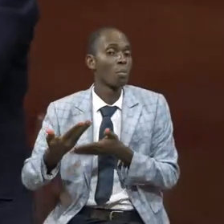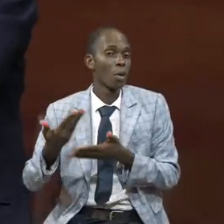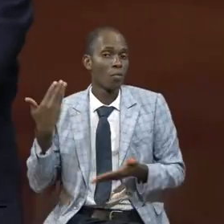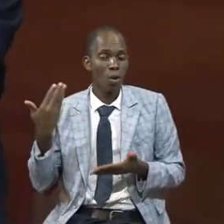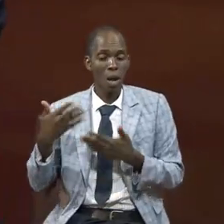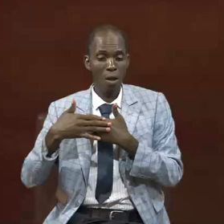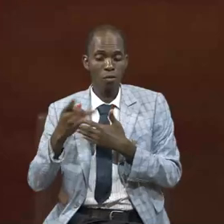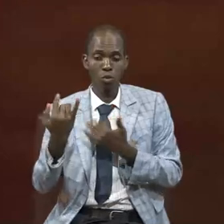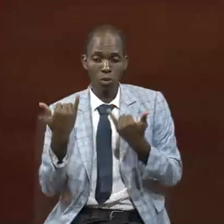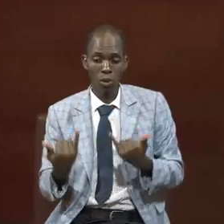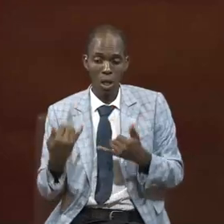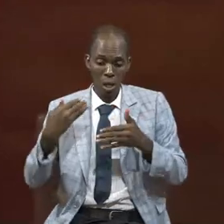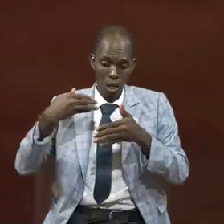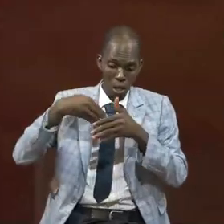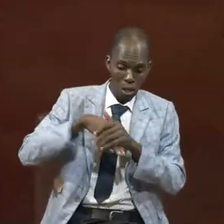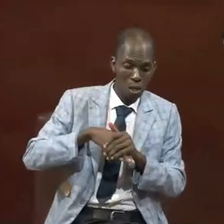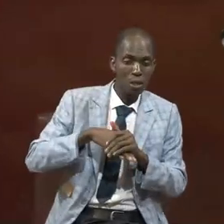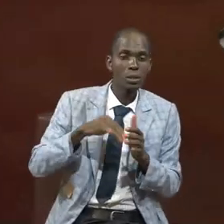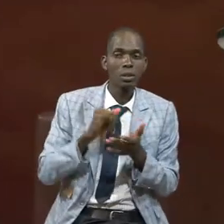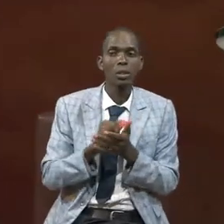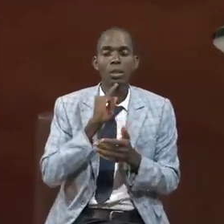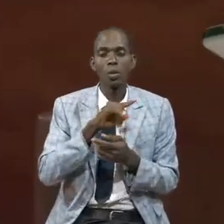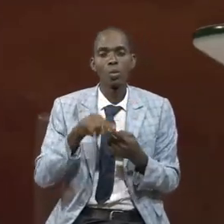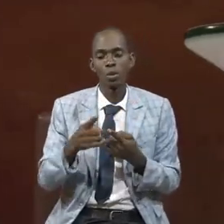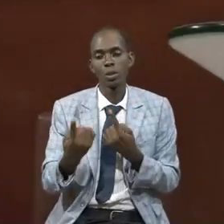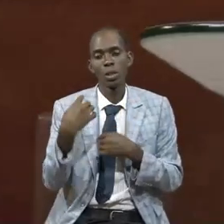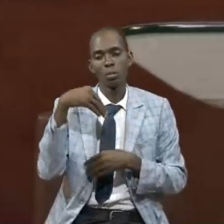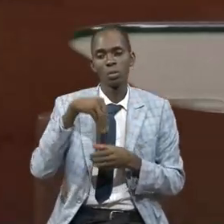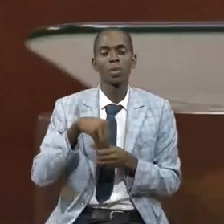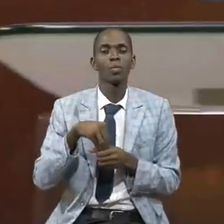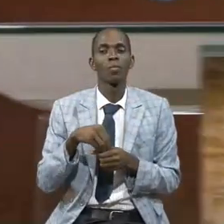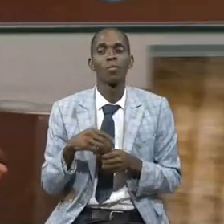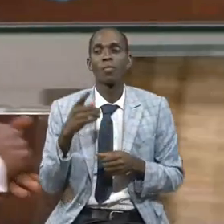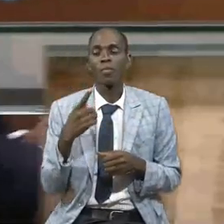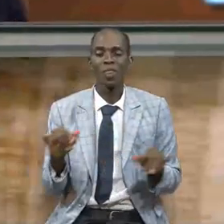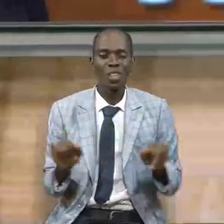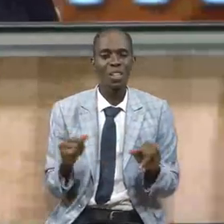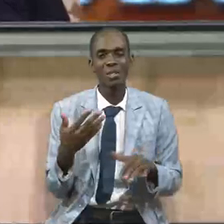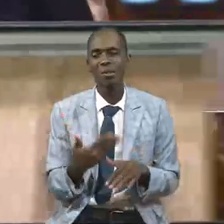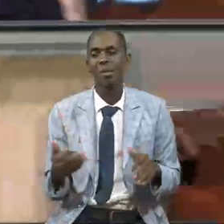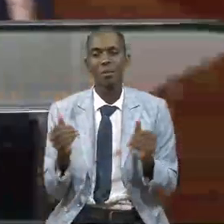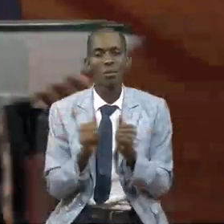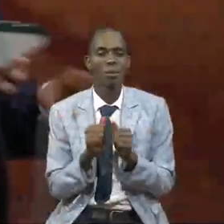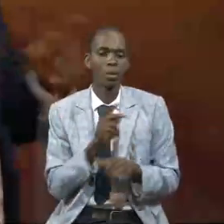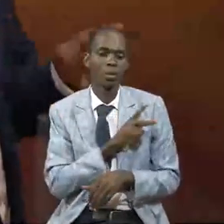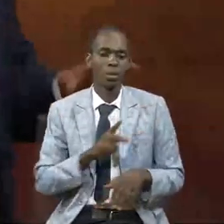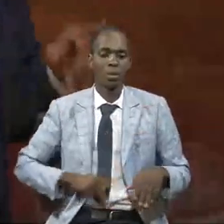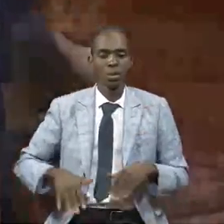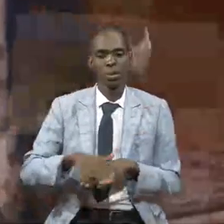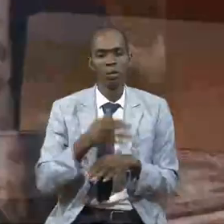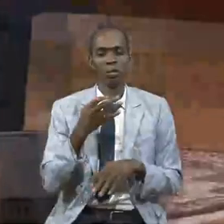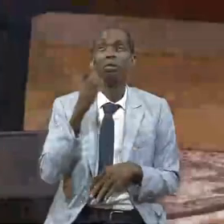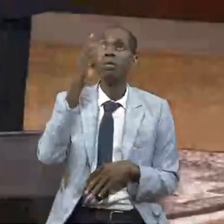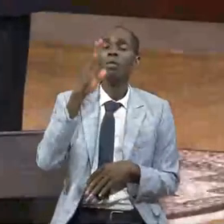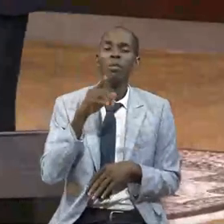Et après être entré, alors c'est lorsque vous êtes à l'intérieur. La même chose avec le royaume de Dieu.